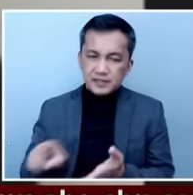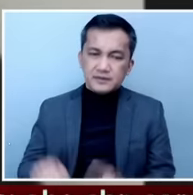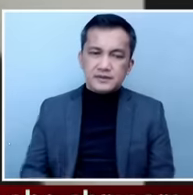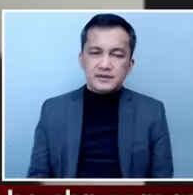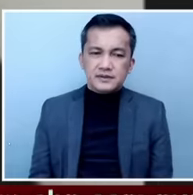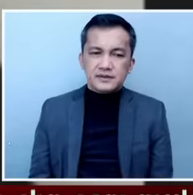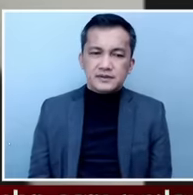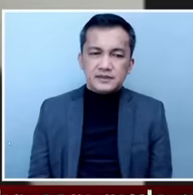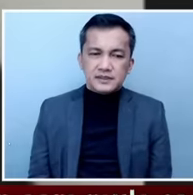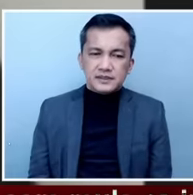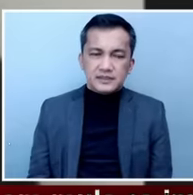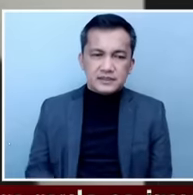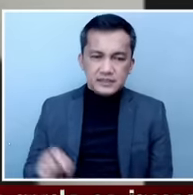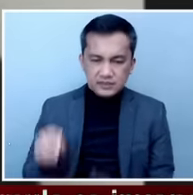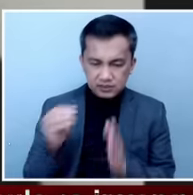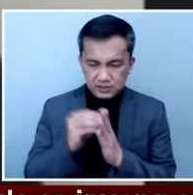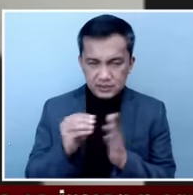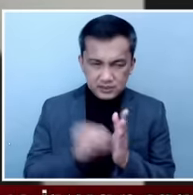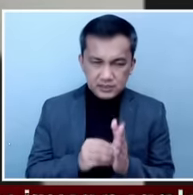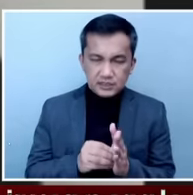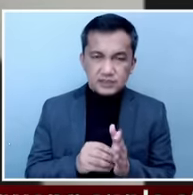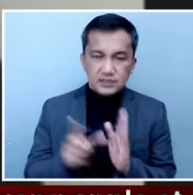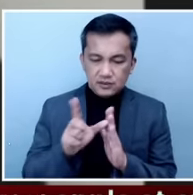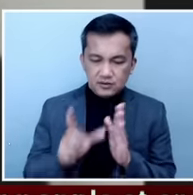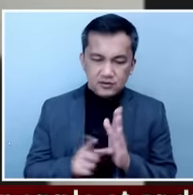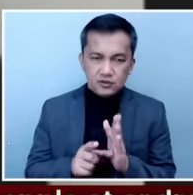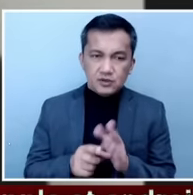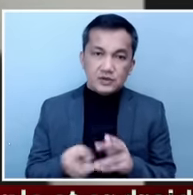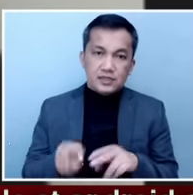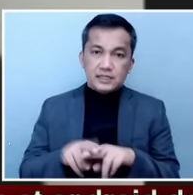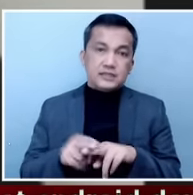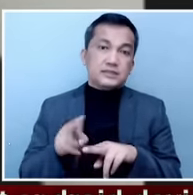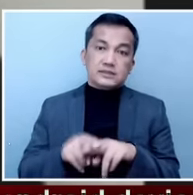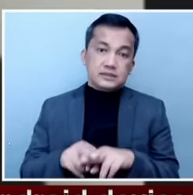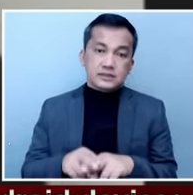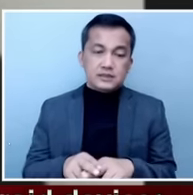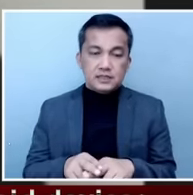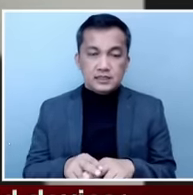is stated in the law, yung increase na yan. No? So